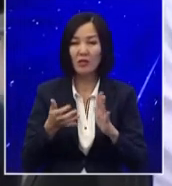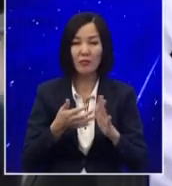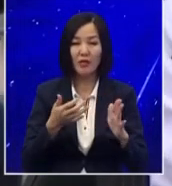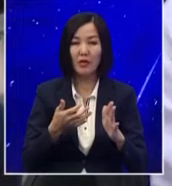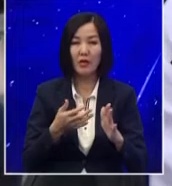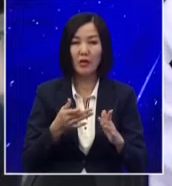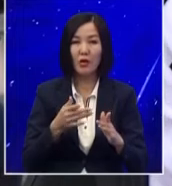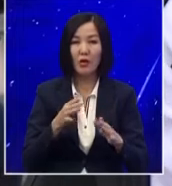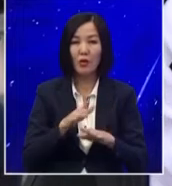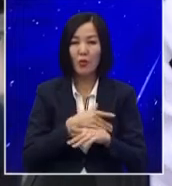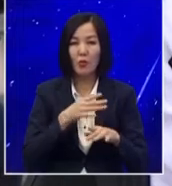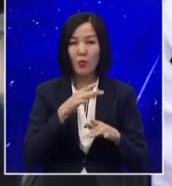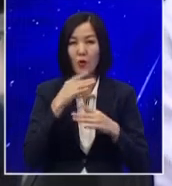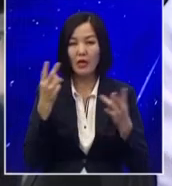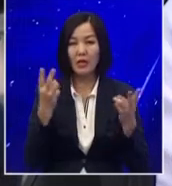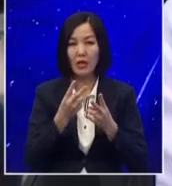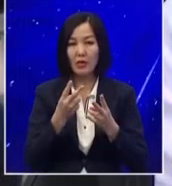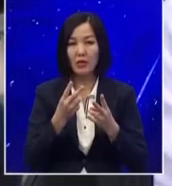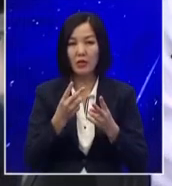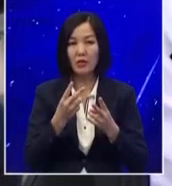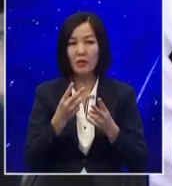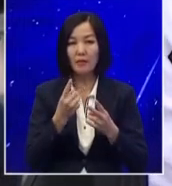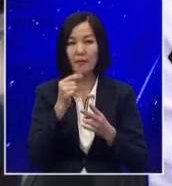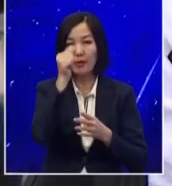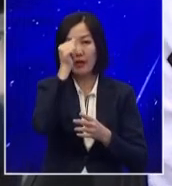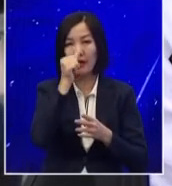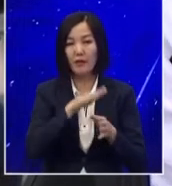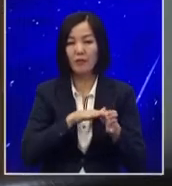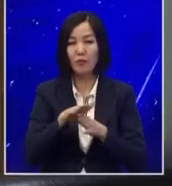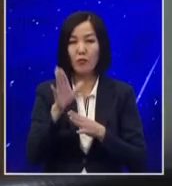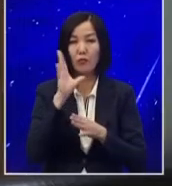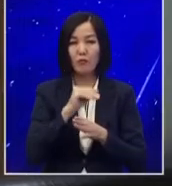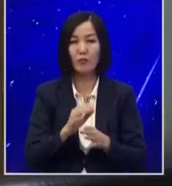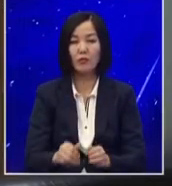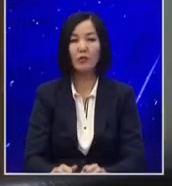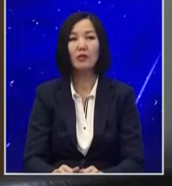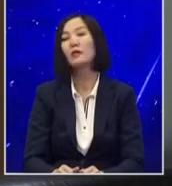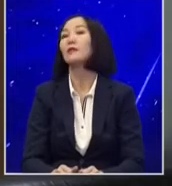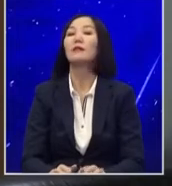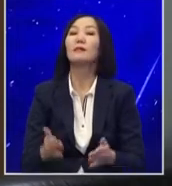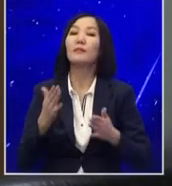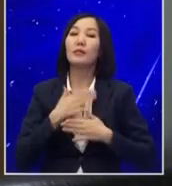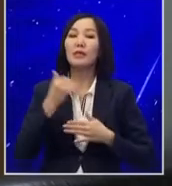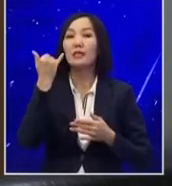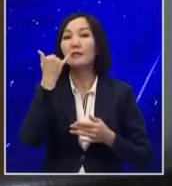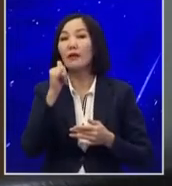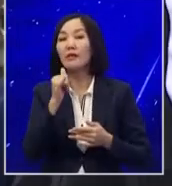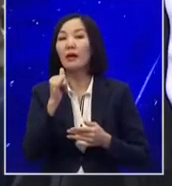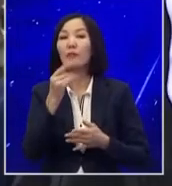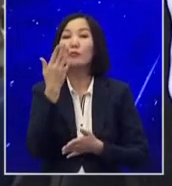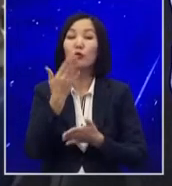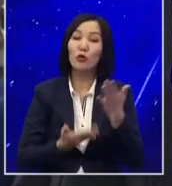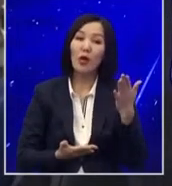көп уақыт қажет ететін. Сондықтан біз толық бір айын толтырып береміз. Бізге звандап, консультацияны